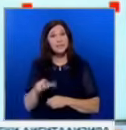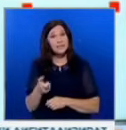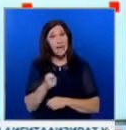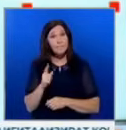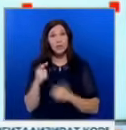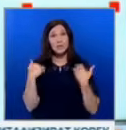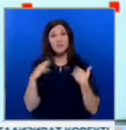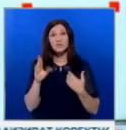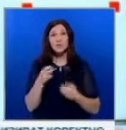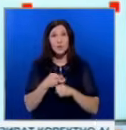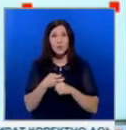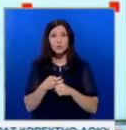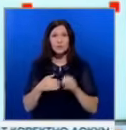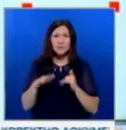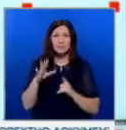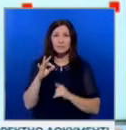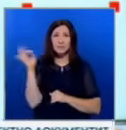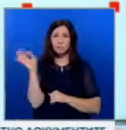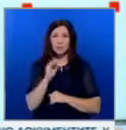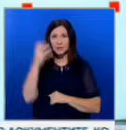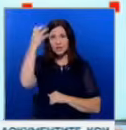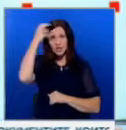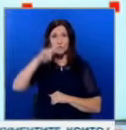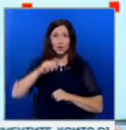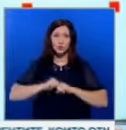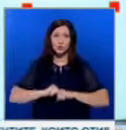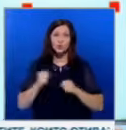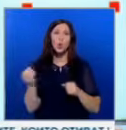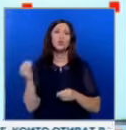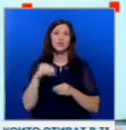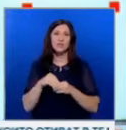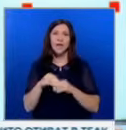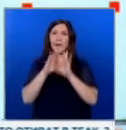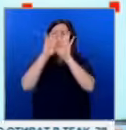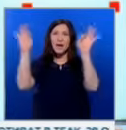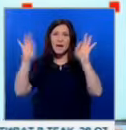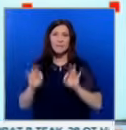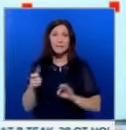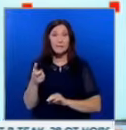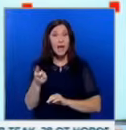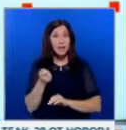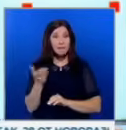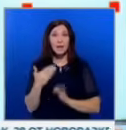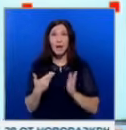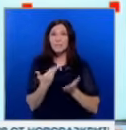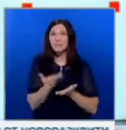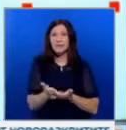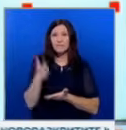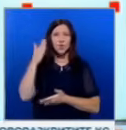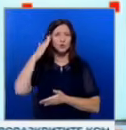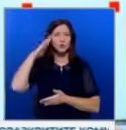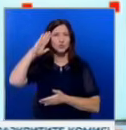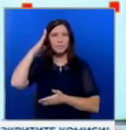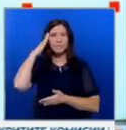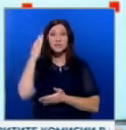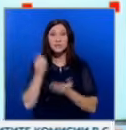заведения с повече от 50% държавно или общинско участие. Параметрите на кредитите бяха представени от служебния министър на иновациите